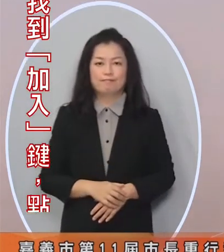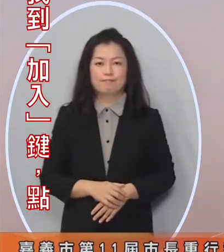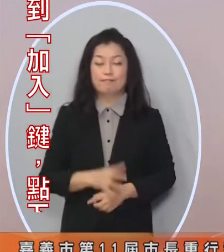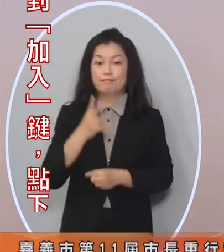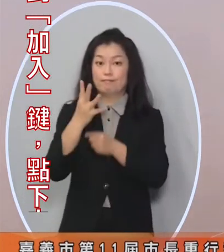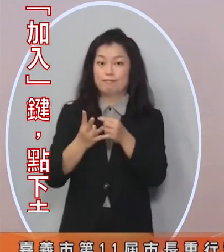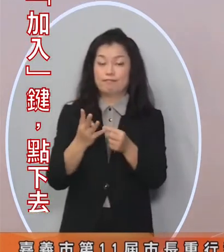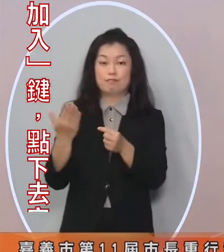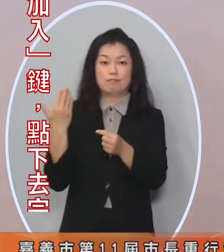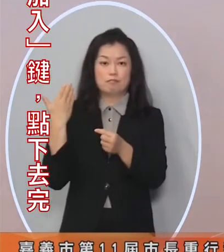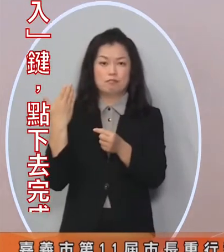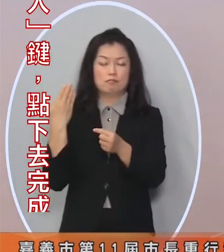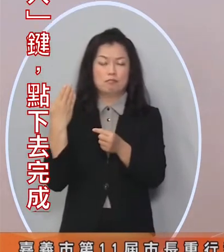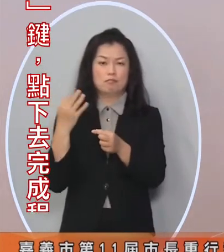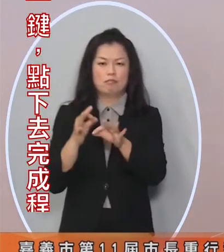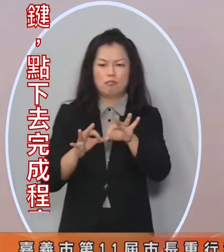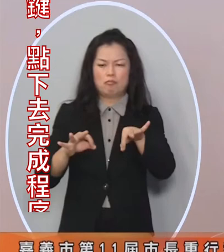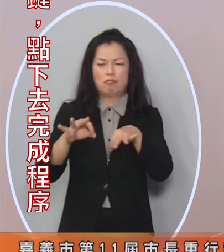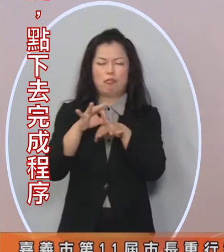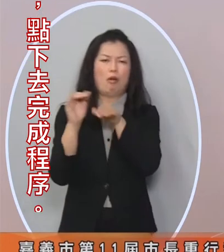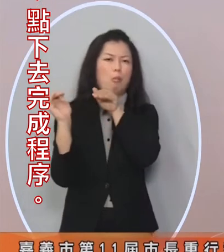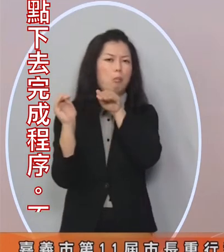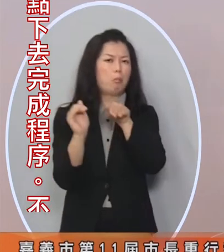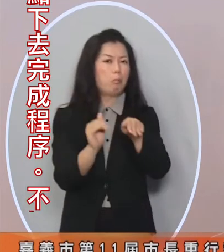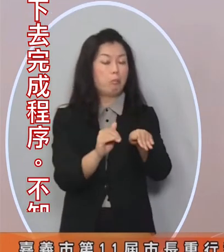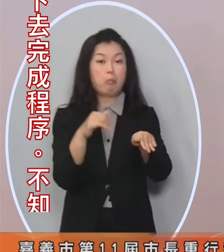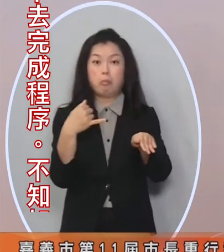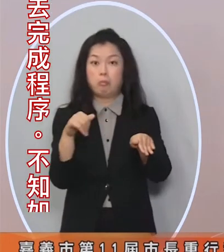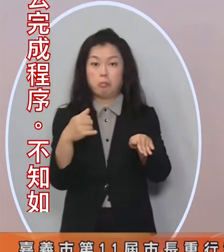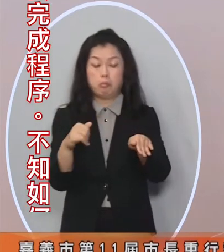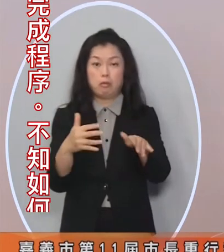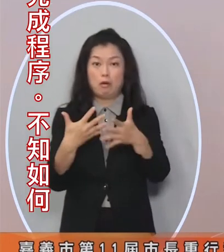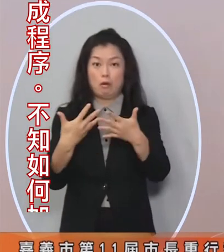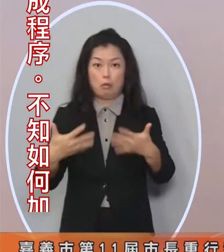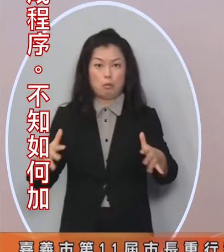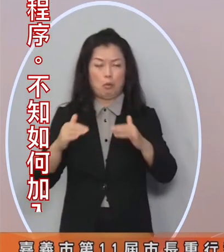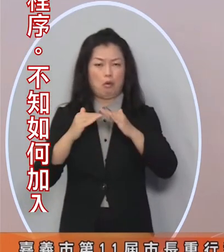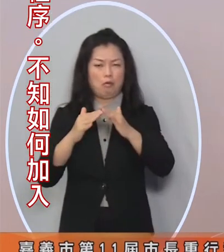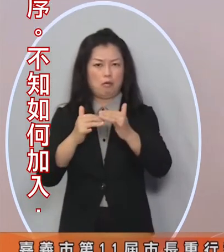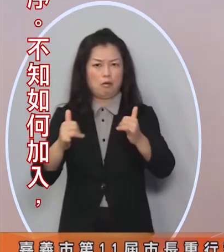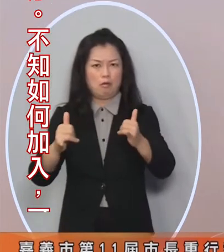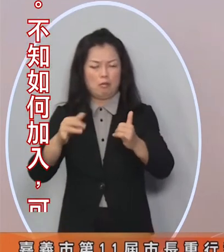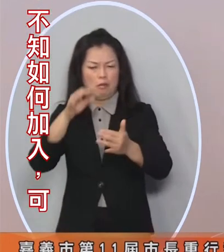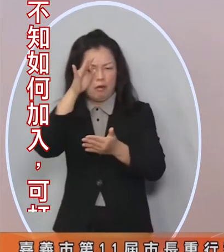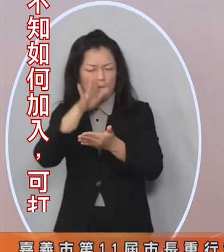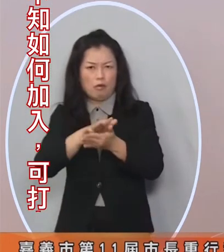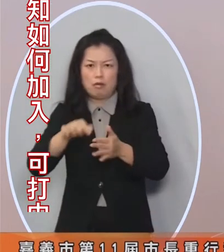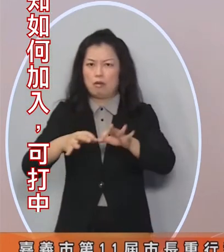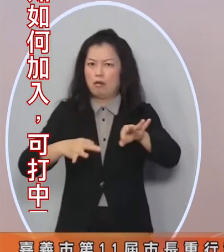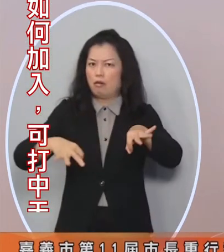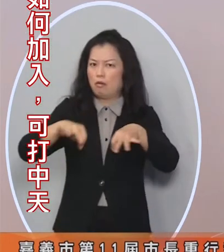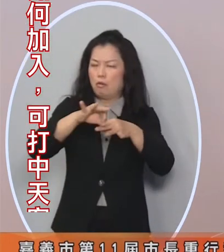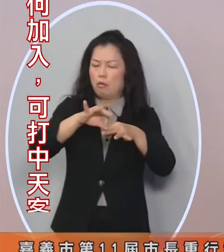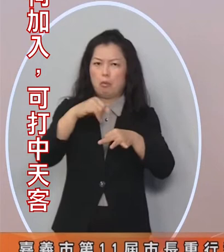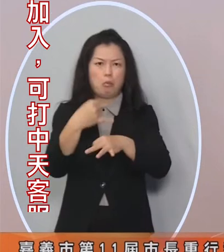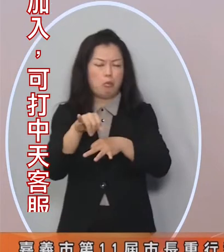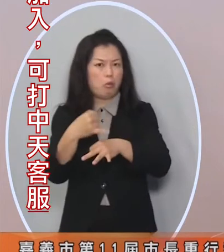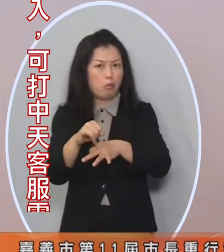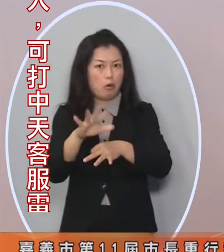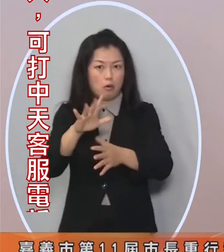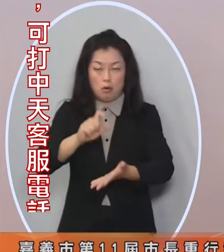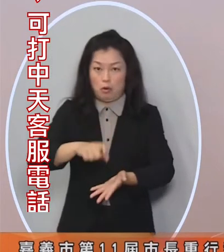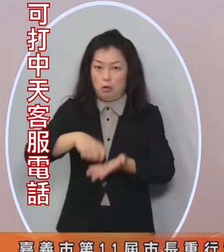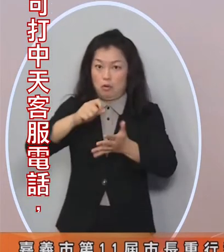四年前因为经济萧条，所以有姐姐乡亲看到咱家己经济的问题，我们提出了